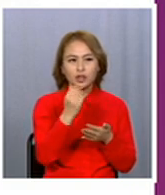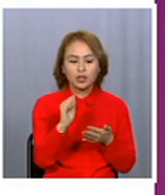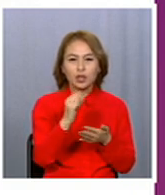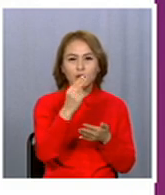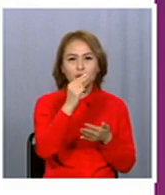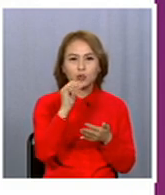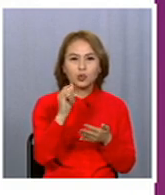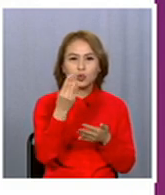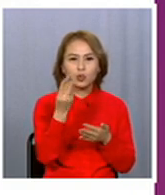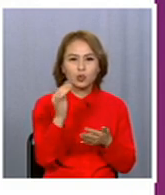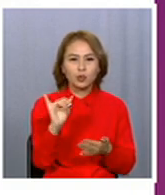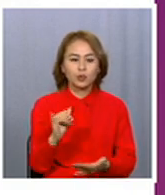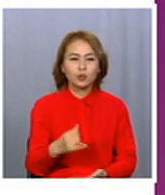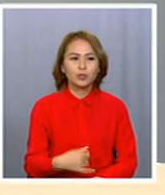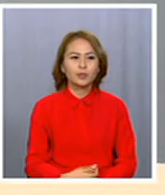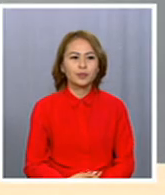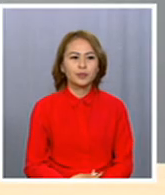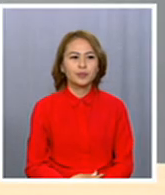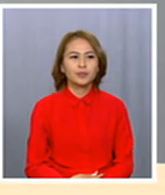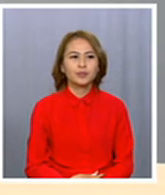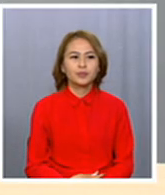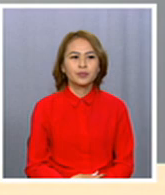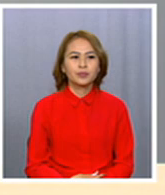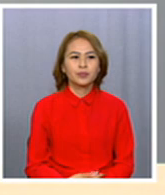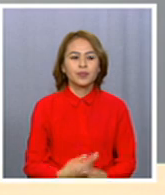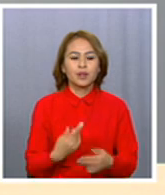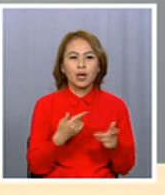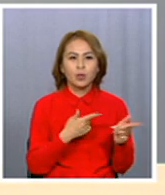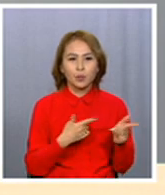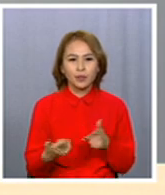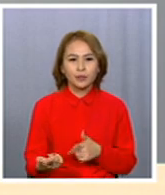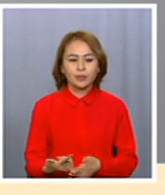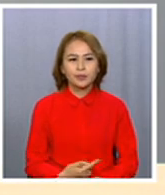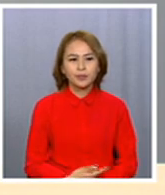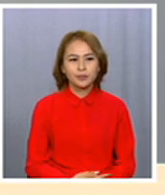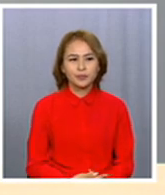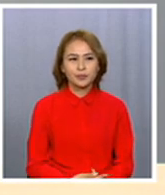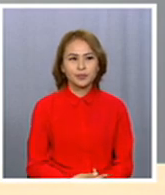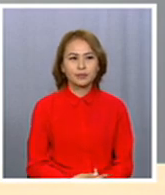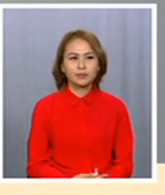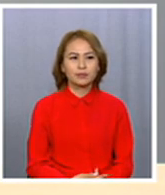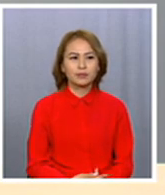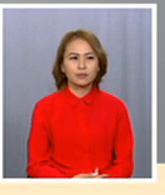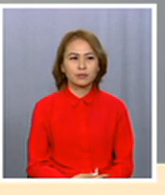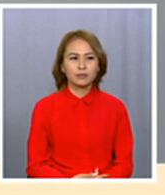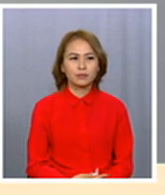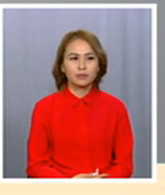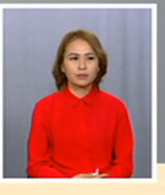«Ча-ща», «Чу-щу». Готовы, ребята? Давайте начнем.